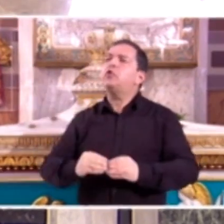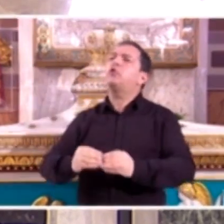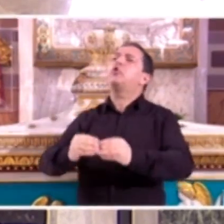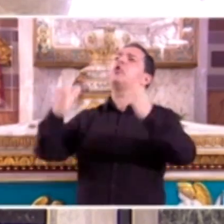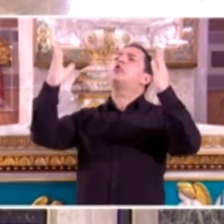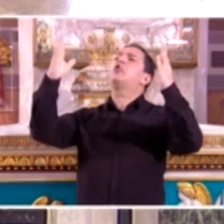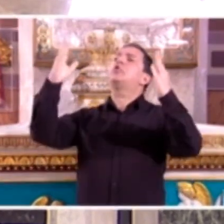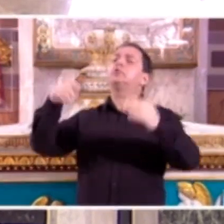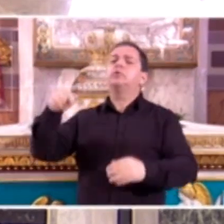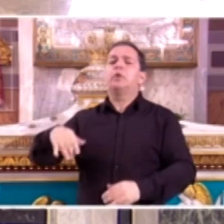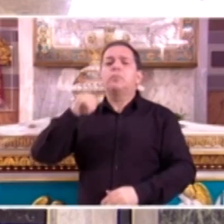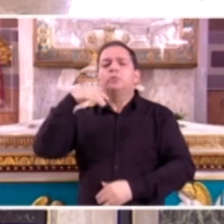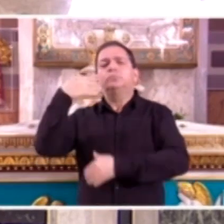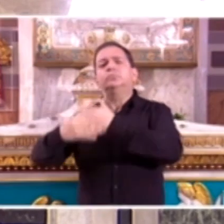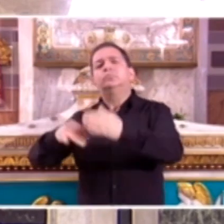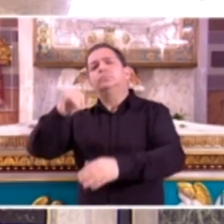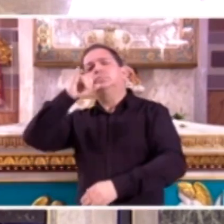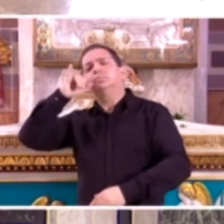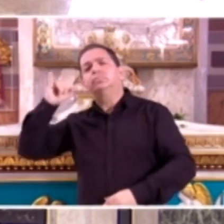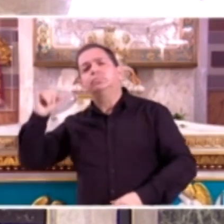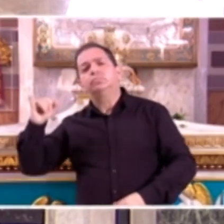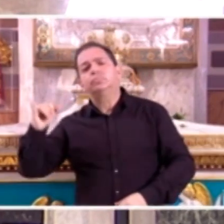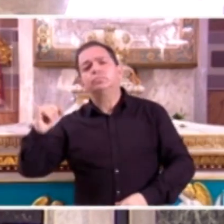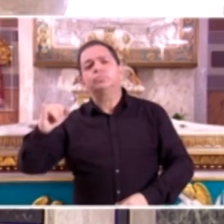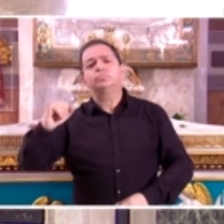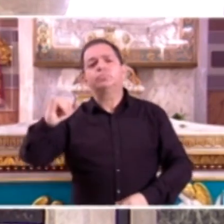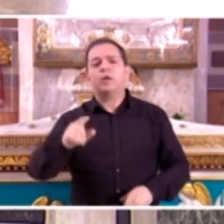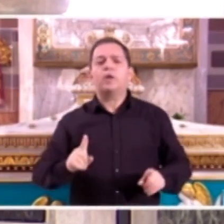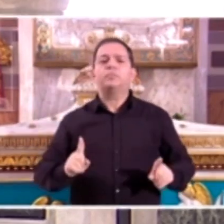τους αιώνας των αιώνων.